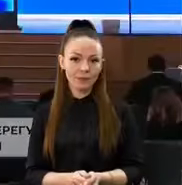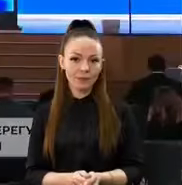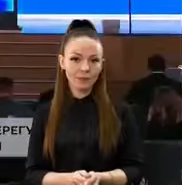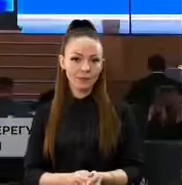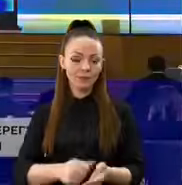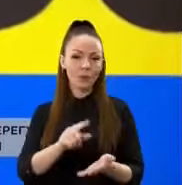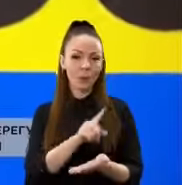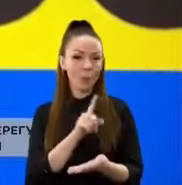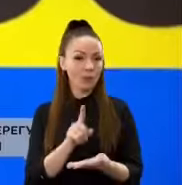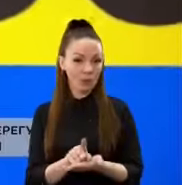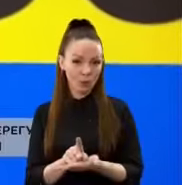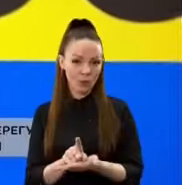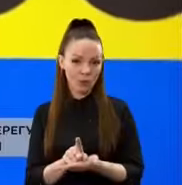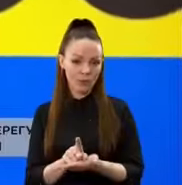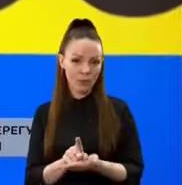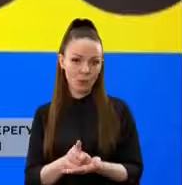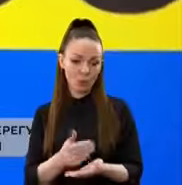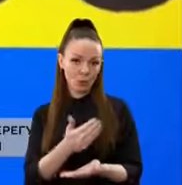Обов'язково хочу вам